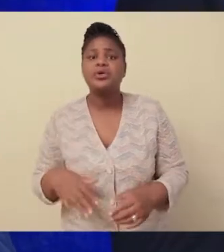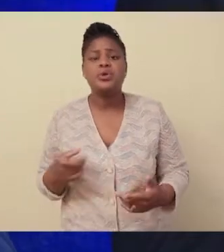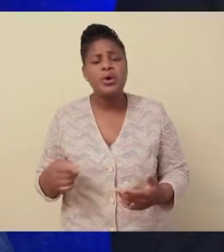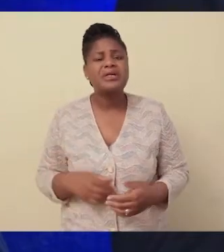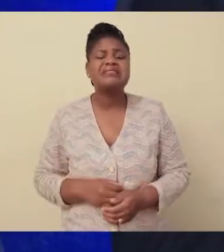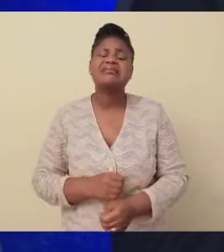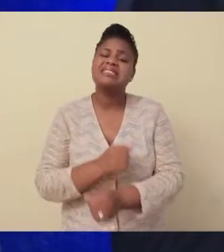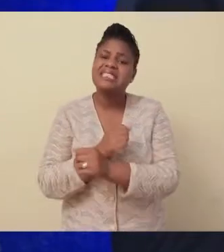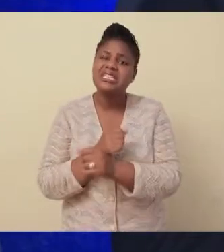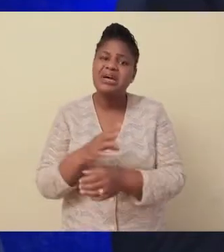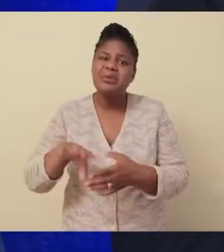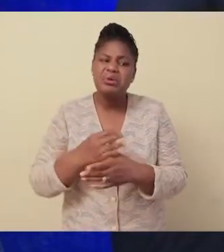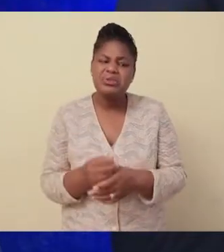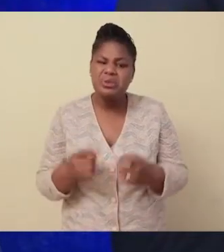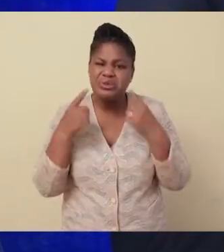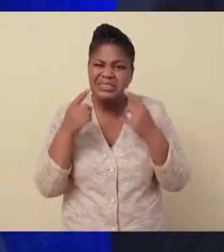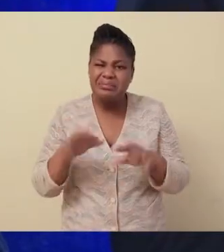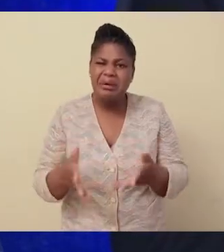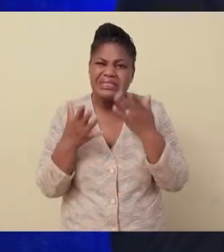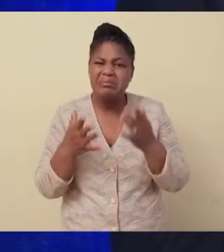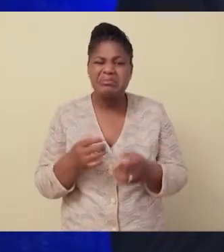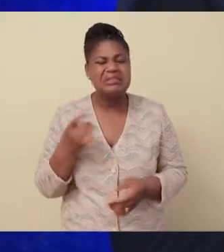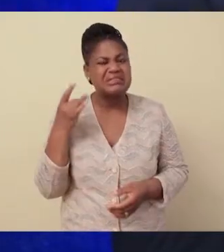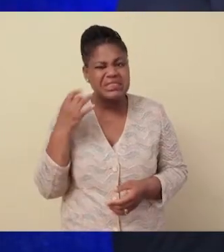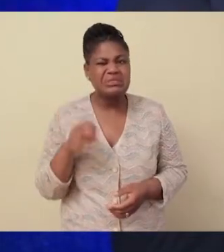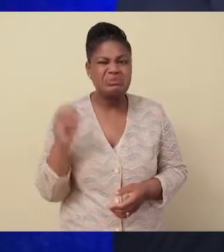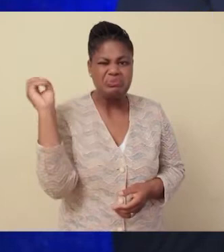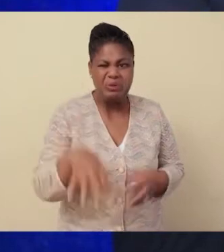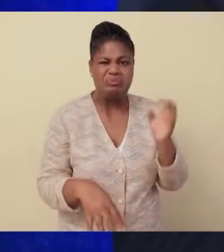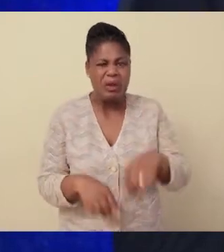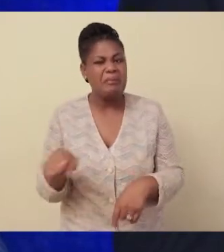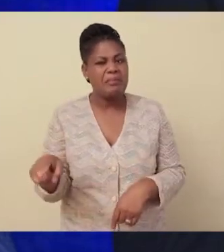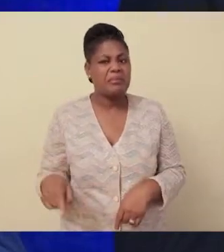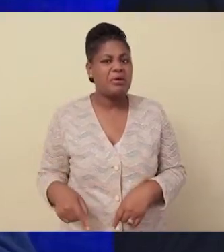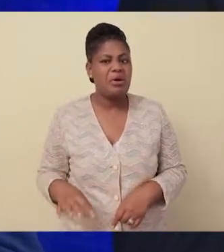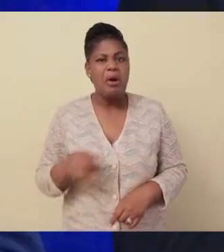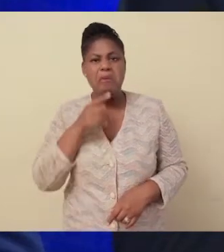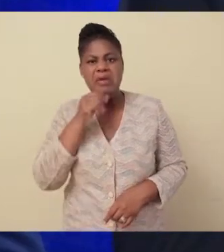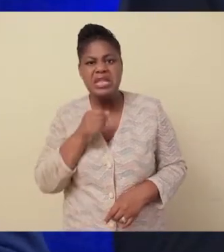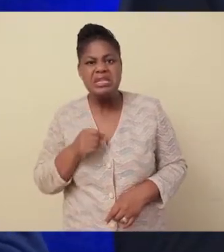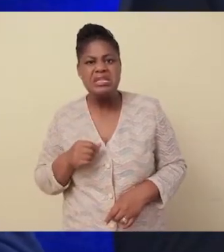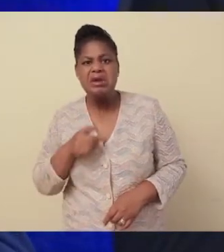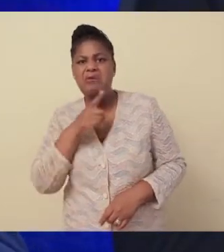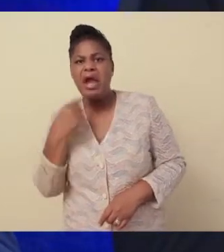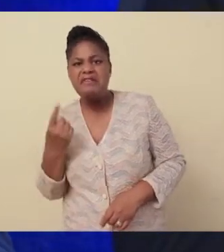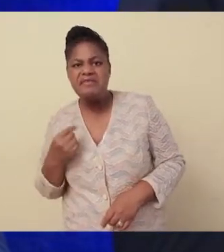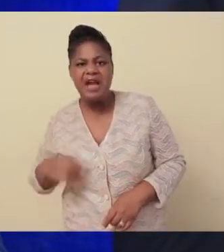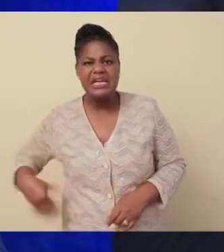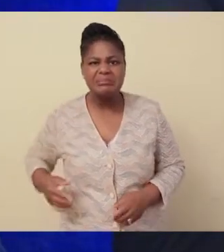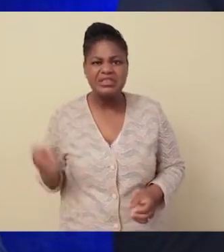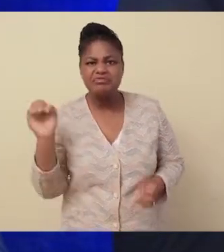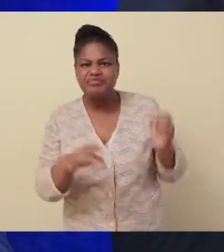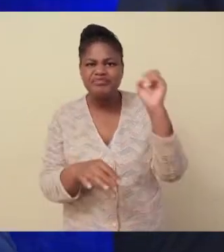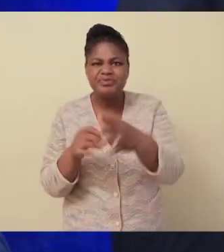kwokuti china dzinotumirwa ipapo uchiona vakadzi vevanhu vachitumirana nevarume vevanhu zvinenge zvisina